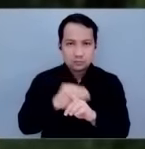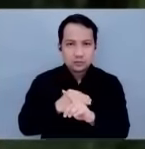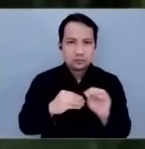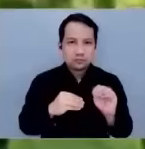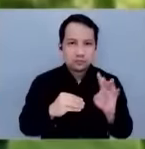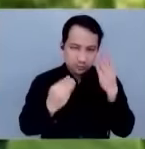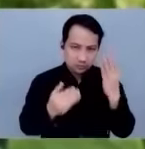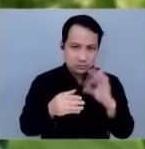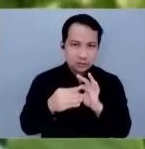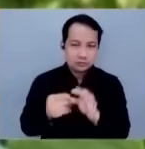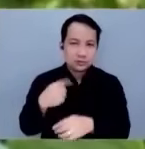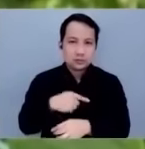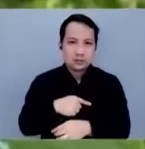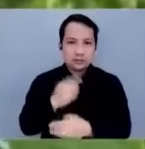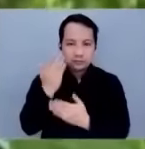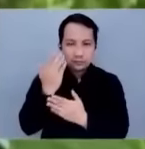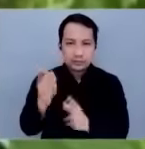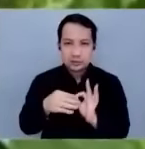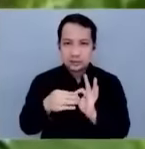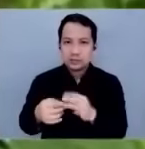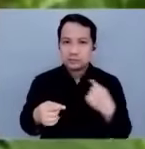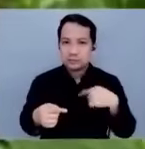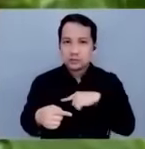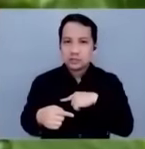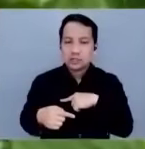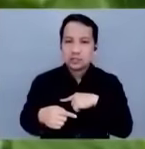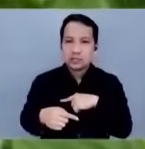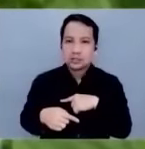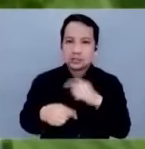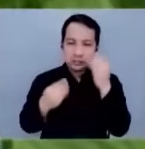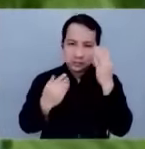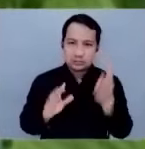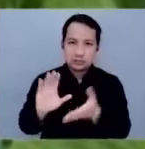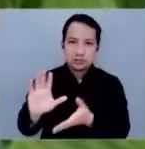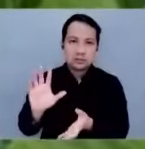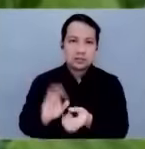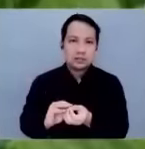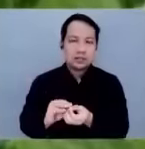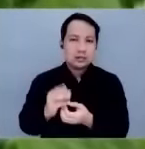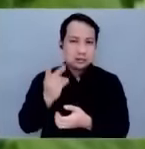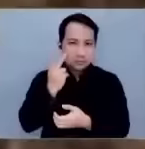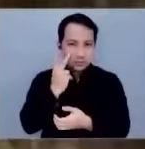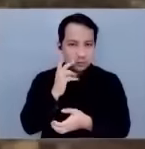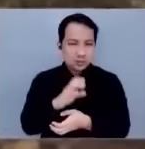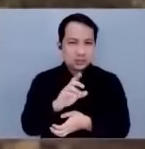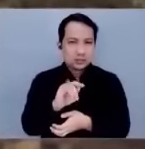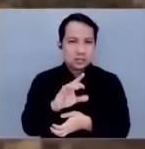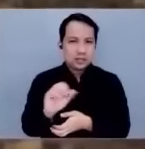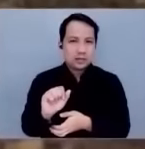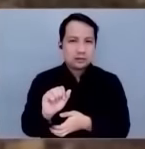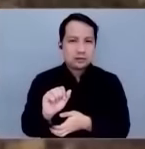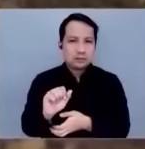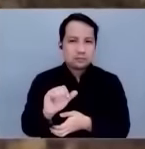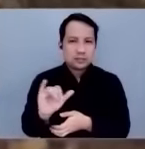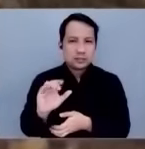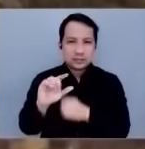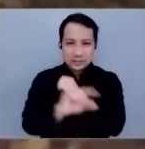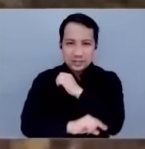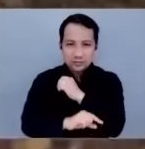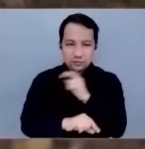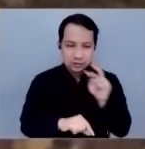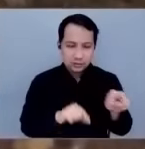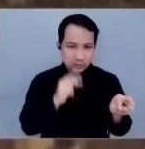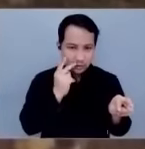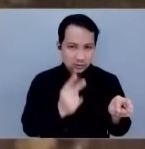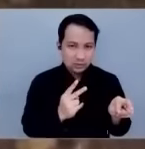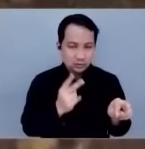kanilang bangkay sa likod ng bahay ng kapatid ng nakatatandang biktima sa Tayabas, Quezon. Nakita yan ng mga pulis nang